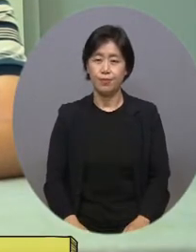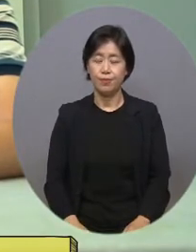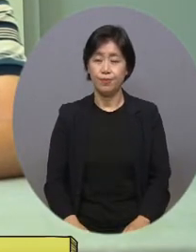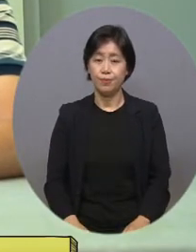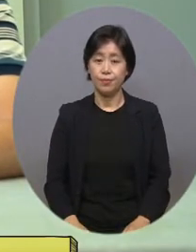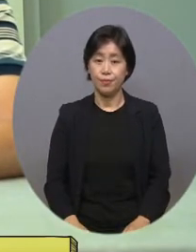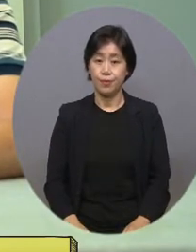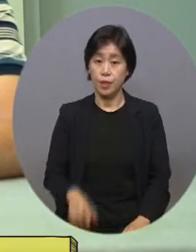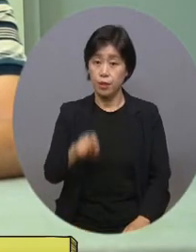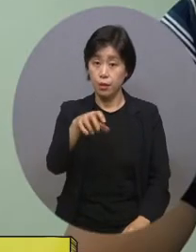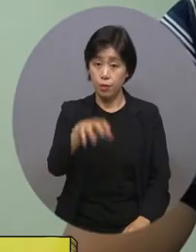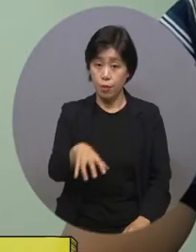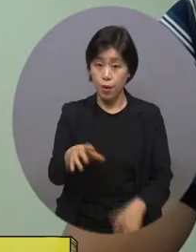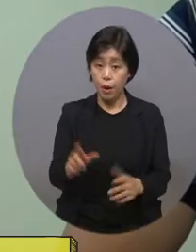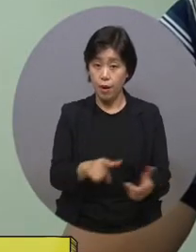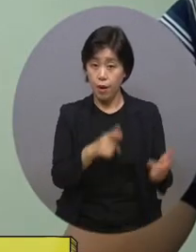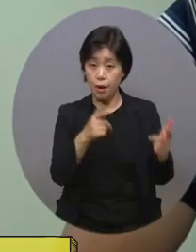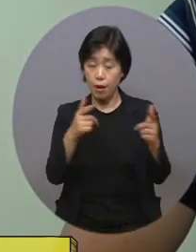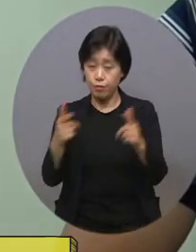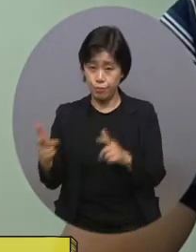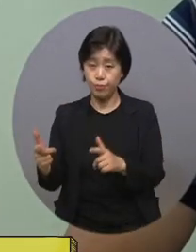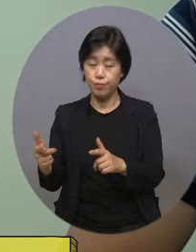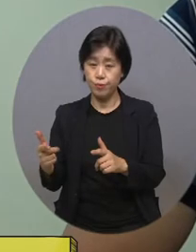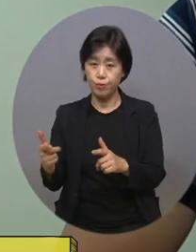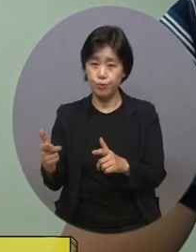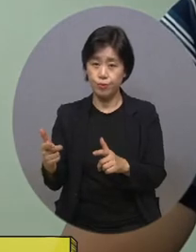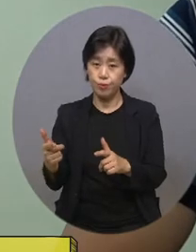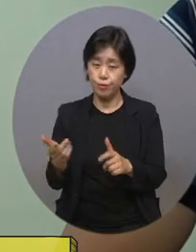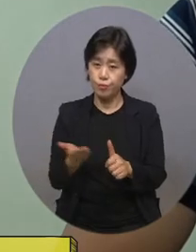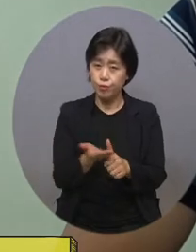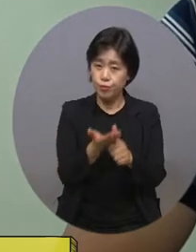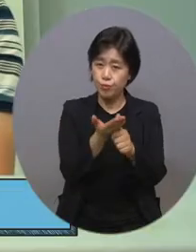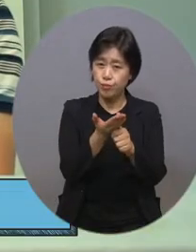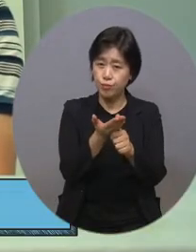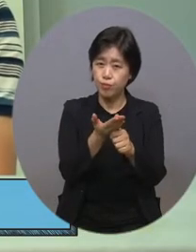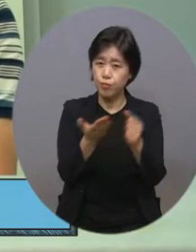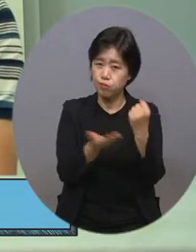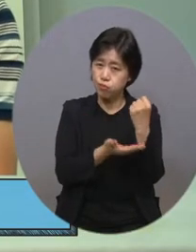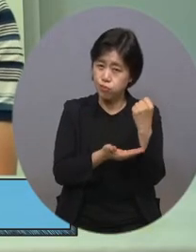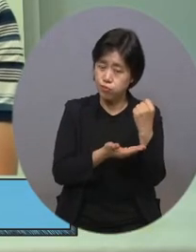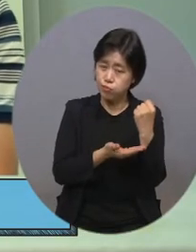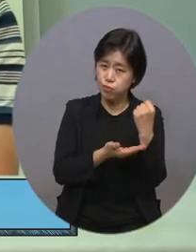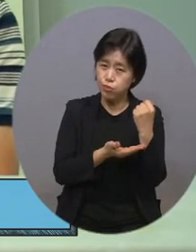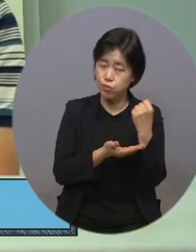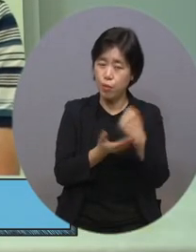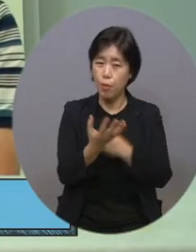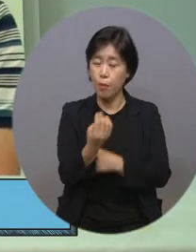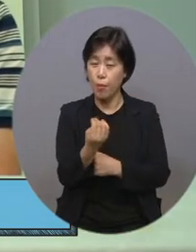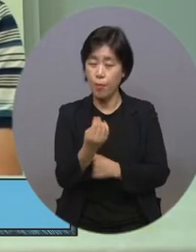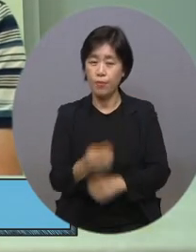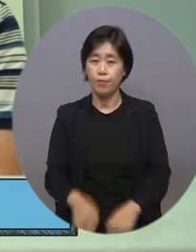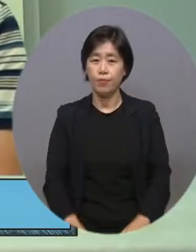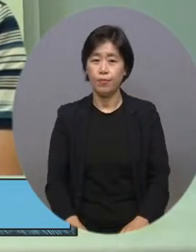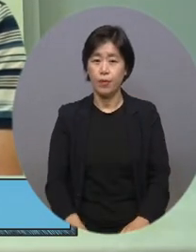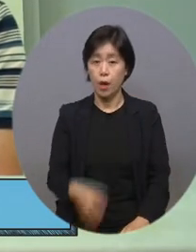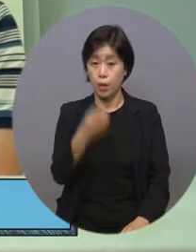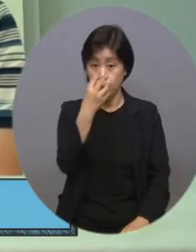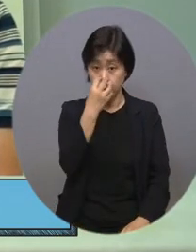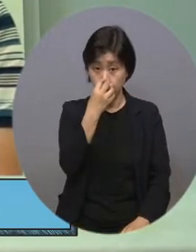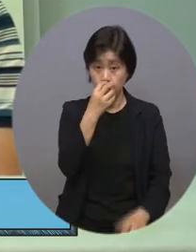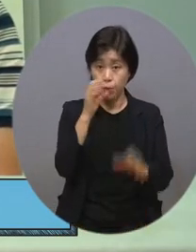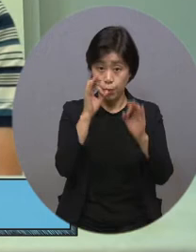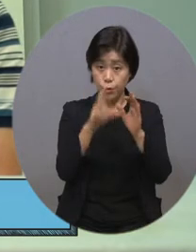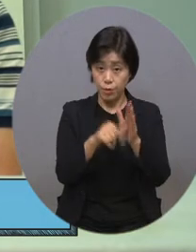네. 하루에 이제 생산하는 규모가 어느 정도 되는지? 예. 토마토의 경우에는